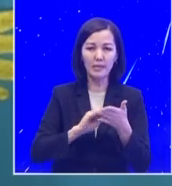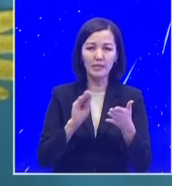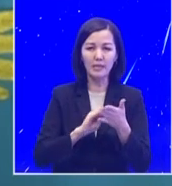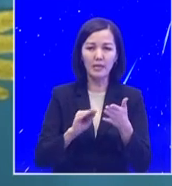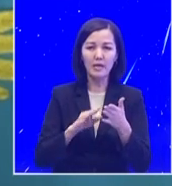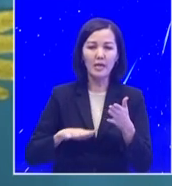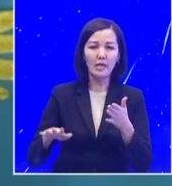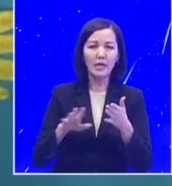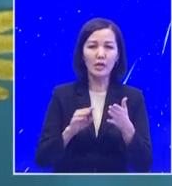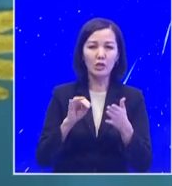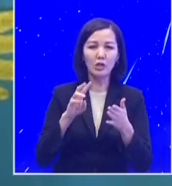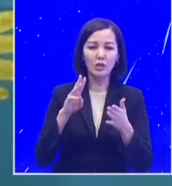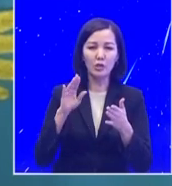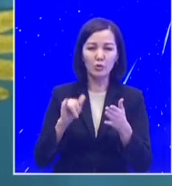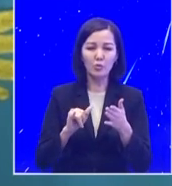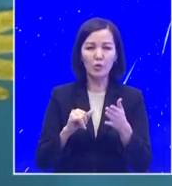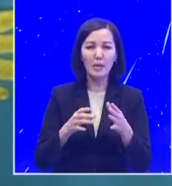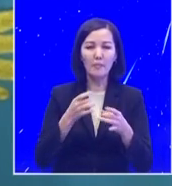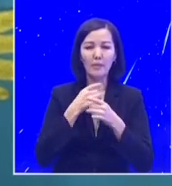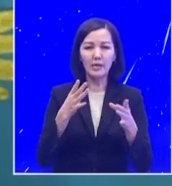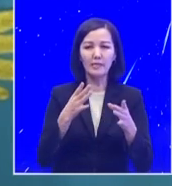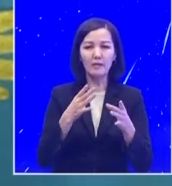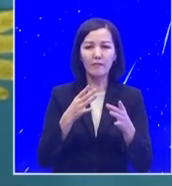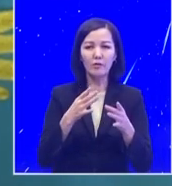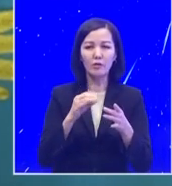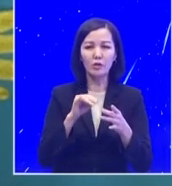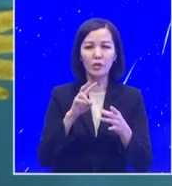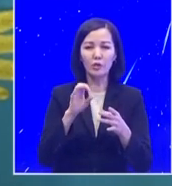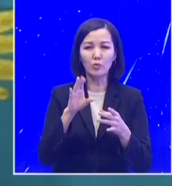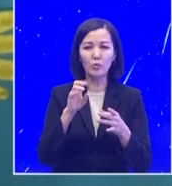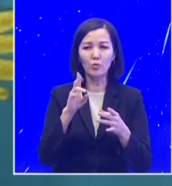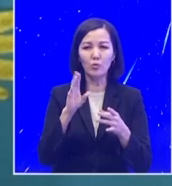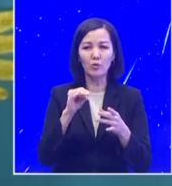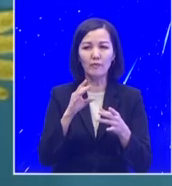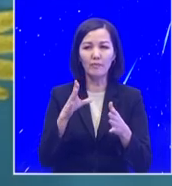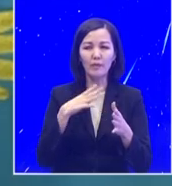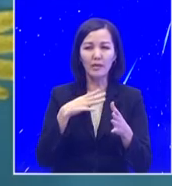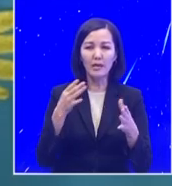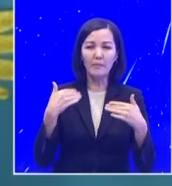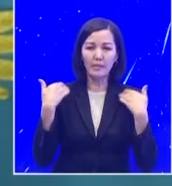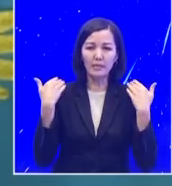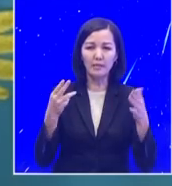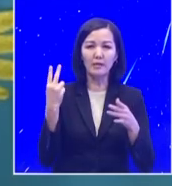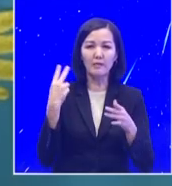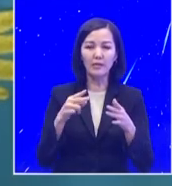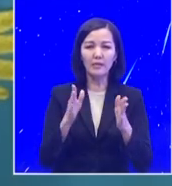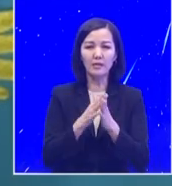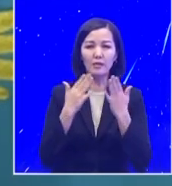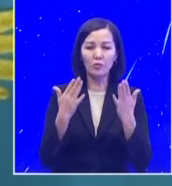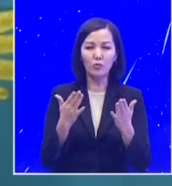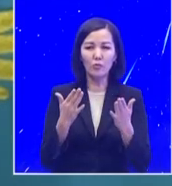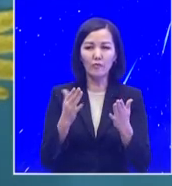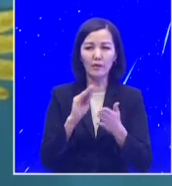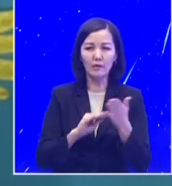края ЖТСУ. В рамках празднования юбилея Ильяса Жансугурова состоялась презентация 20 томника трудов